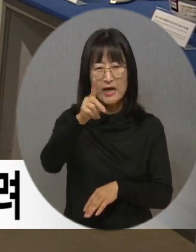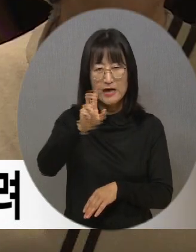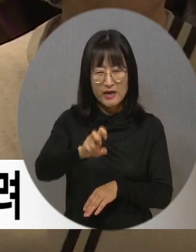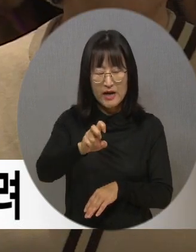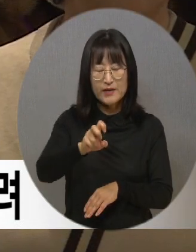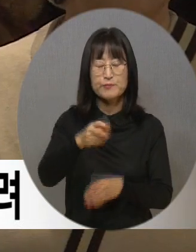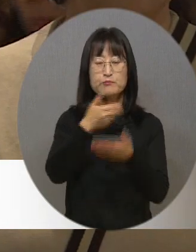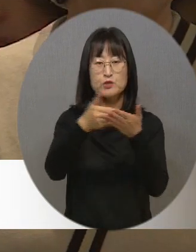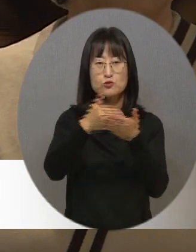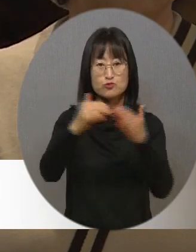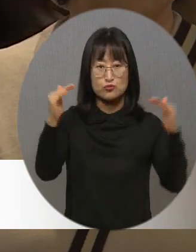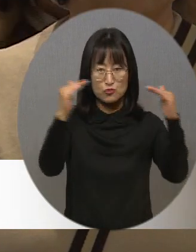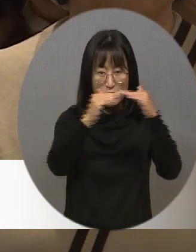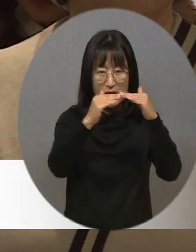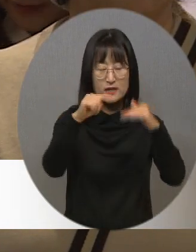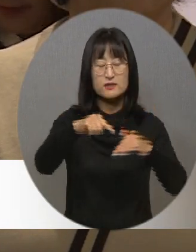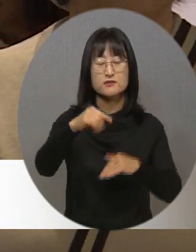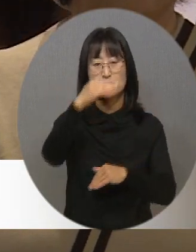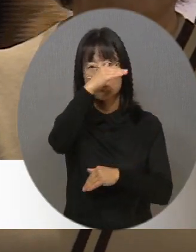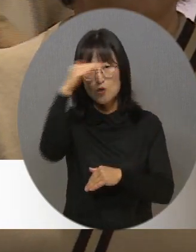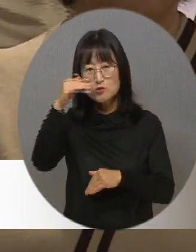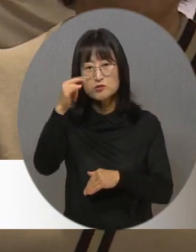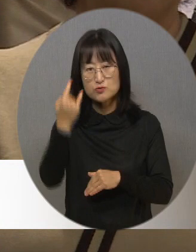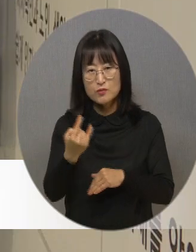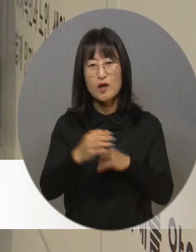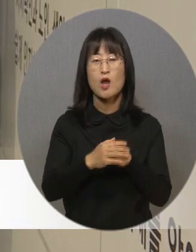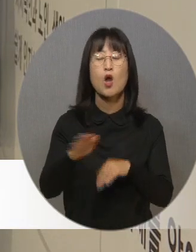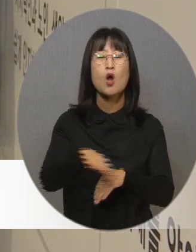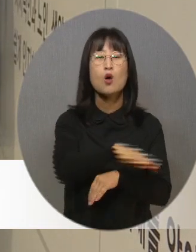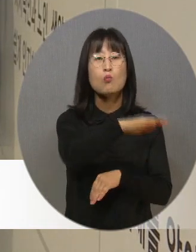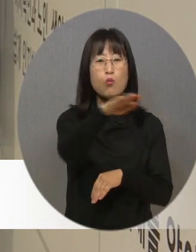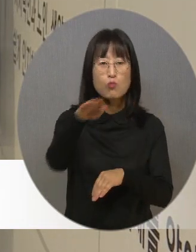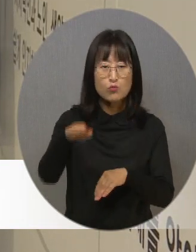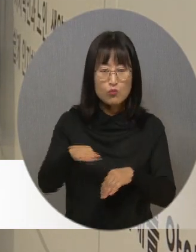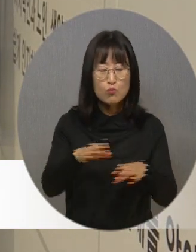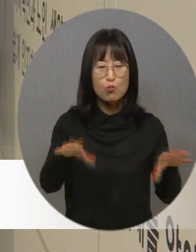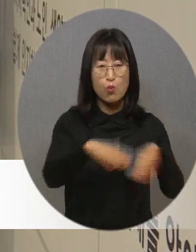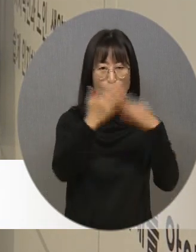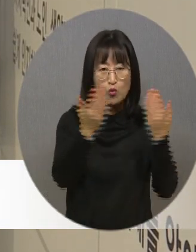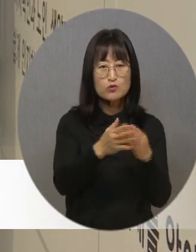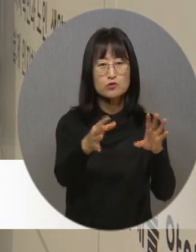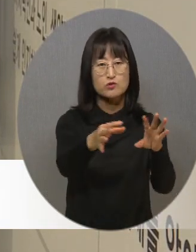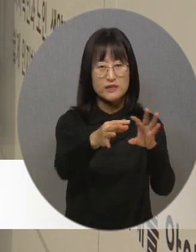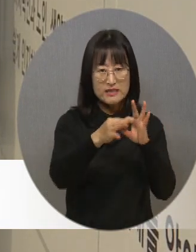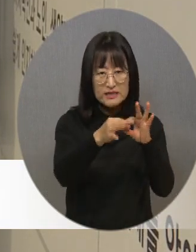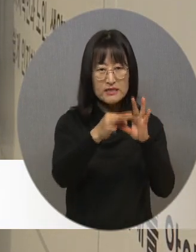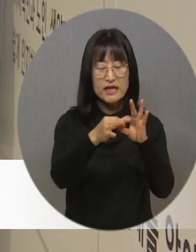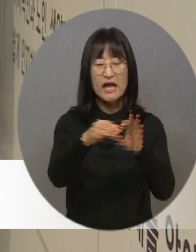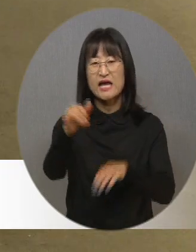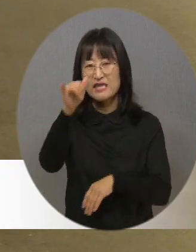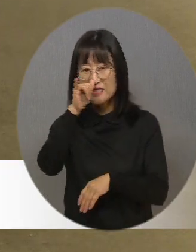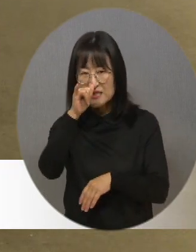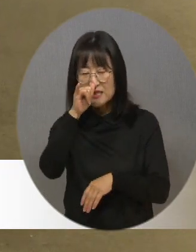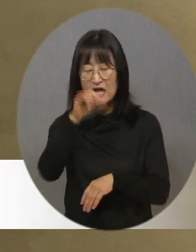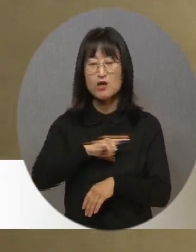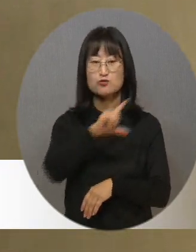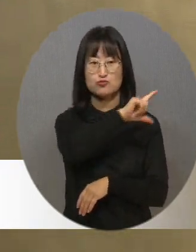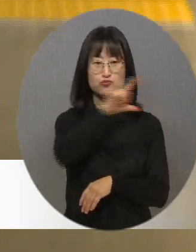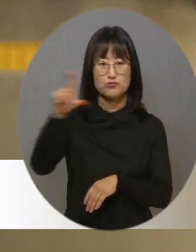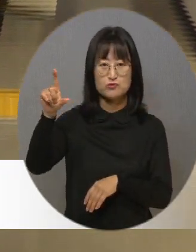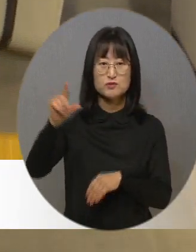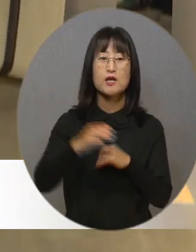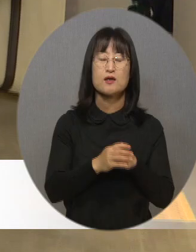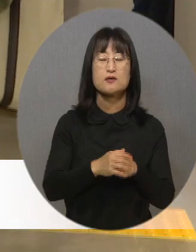열었습니다. 모두를 있다, 있다를 주제로 한 이번 전시회에선 일상생활 속 다양한 형태의